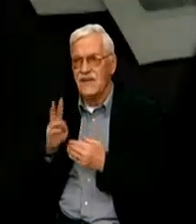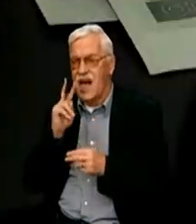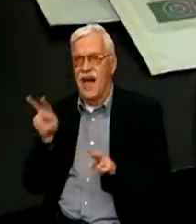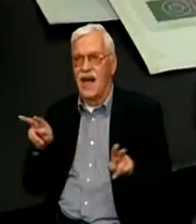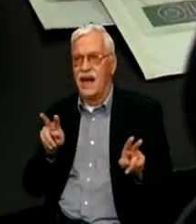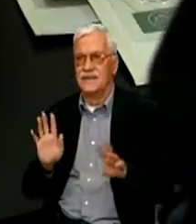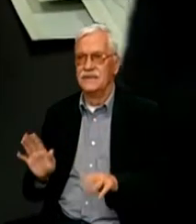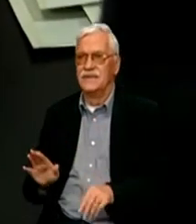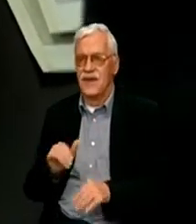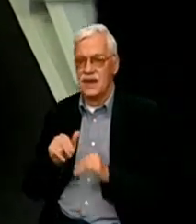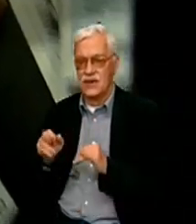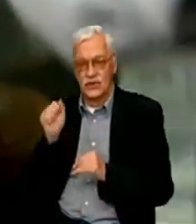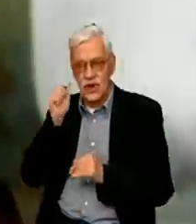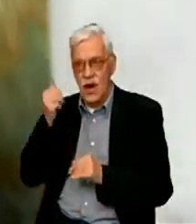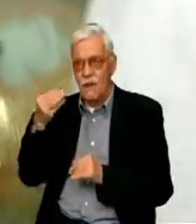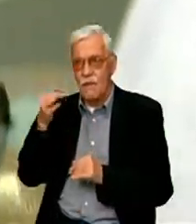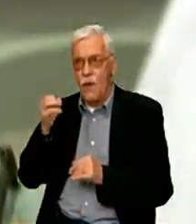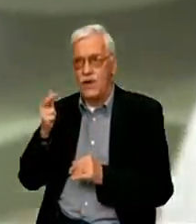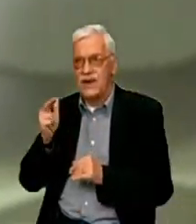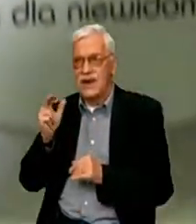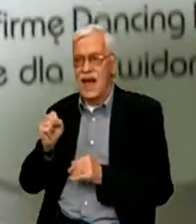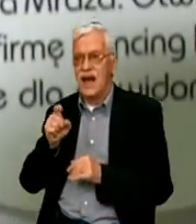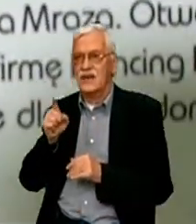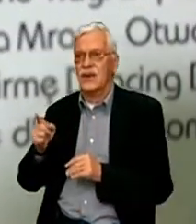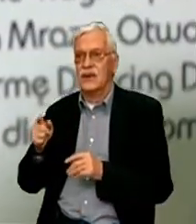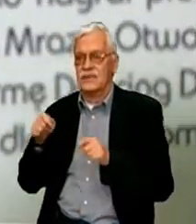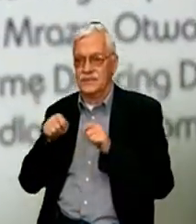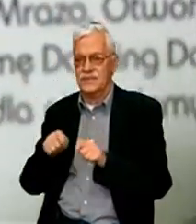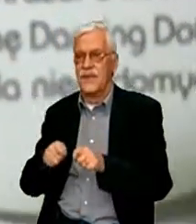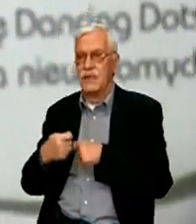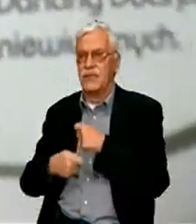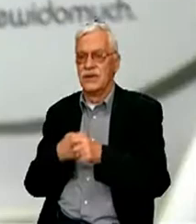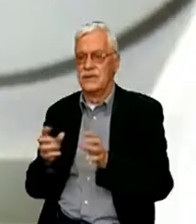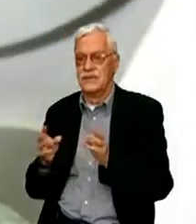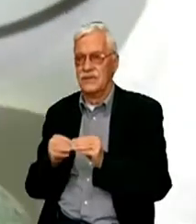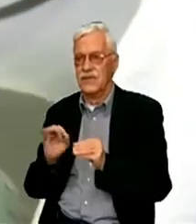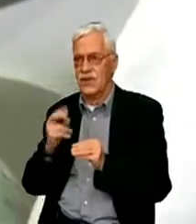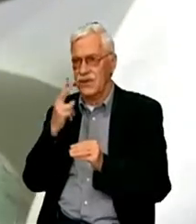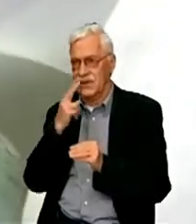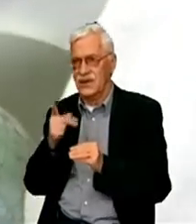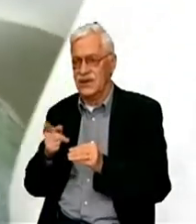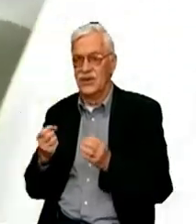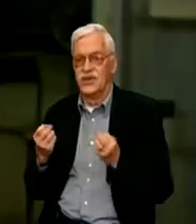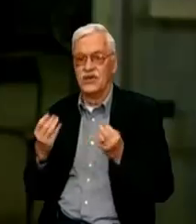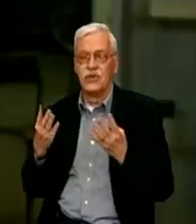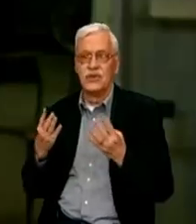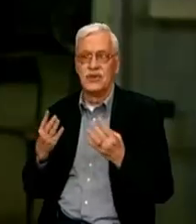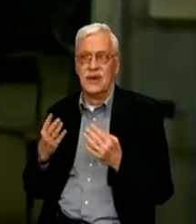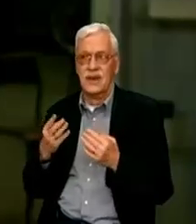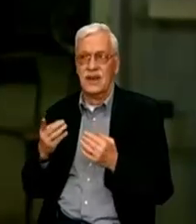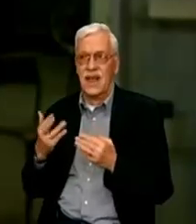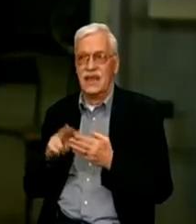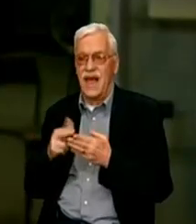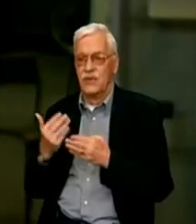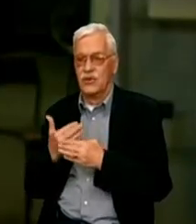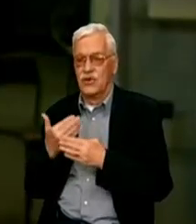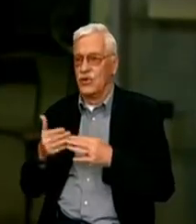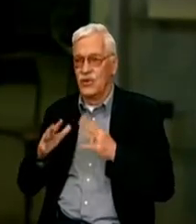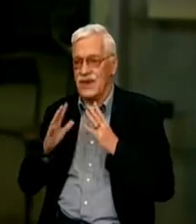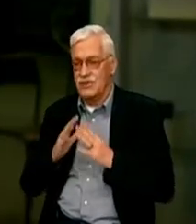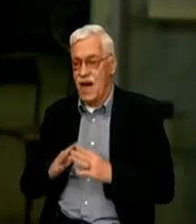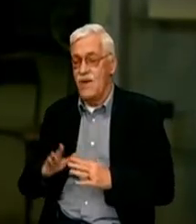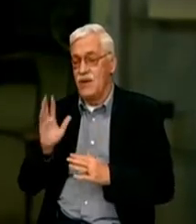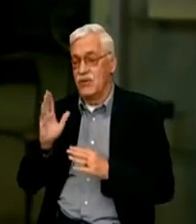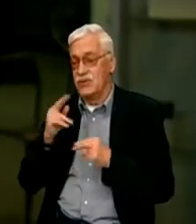Jeżeli chodzi o Monikę, strasznie mocno naciskałam, żeby z nami pracowała, ponieważ czułam w niej taki potencjał twórczy, nazwijmy to. Monika na początku nie śmiała, ale później stwierdziła,